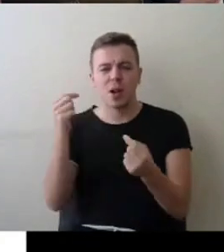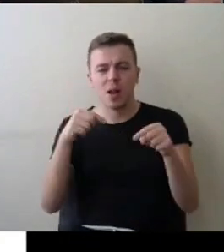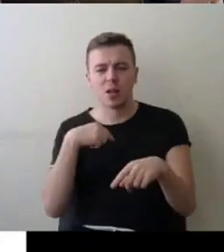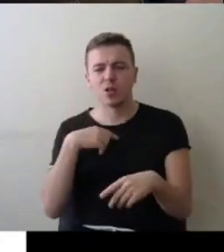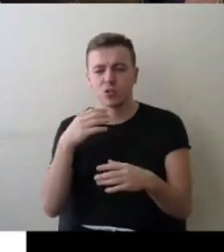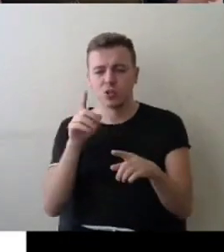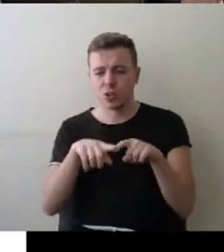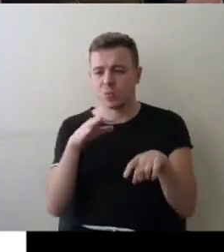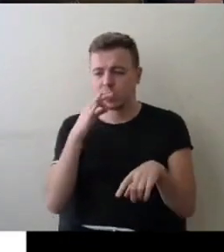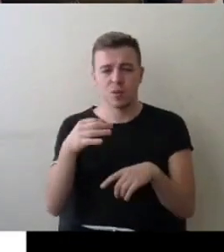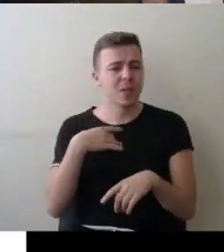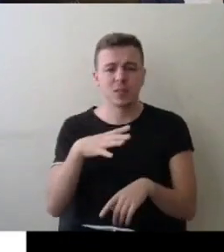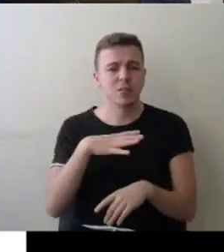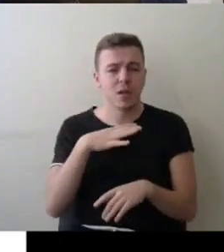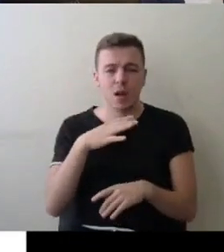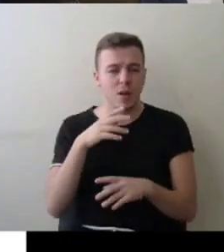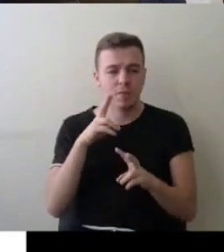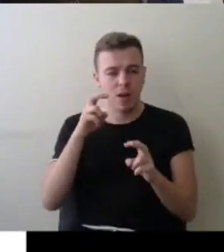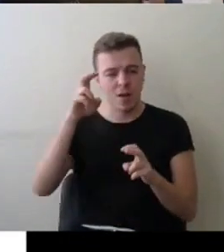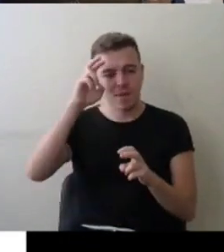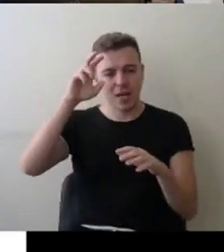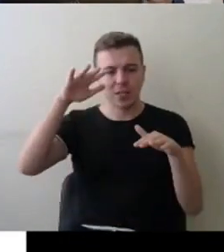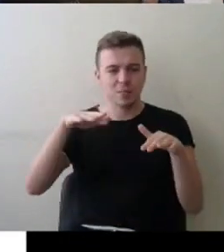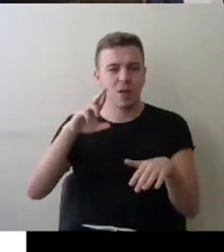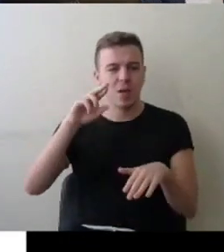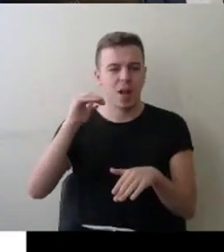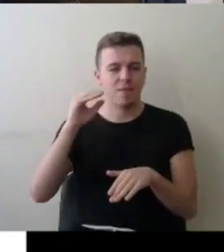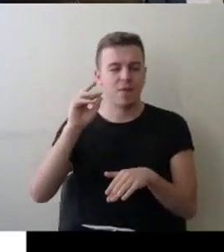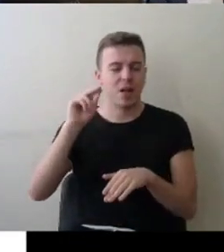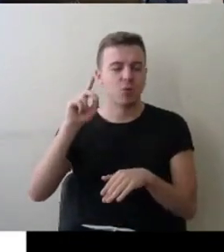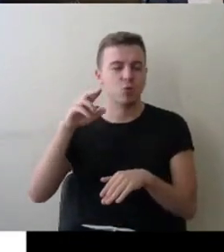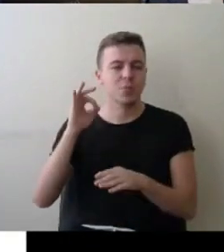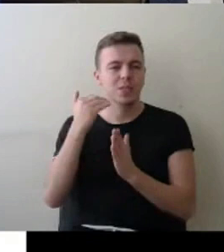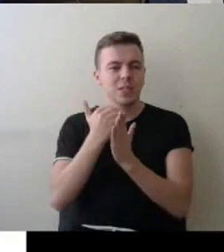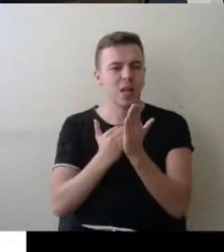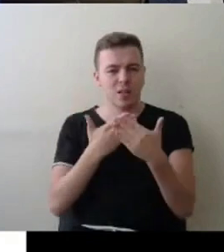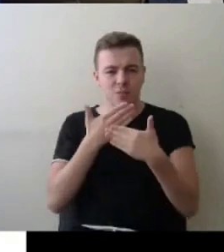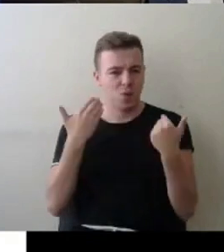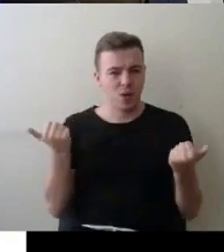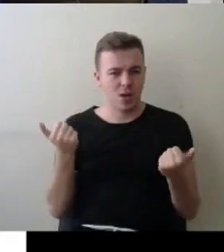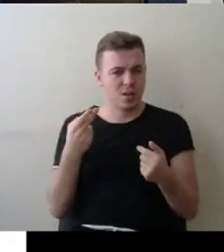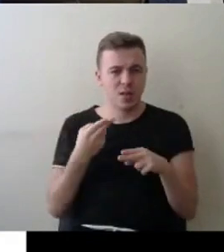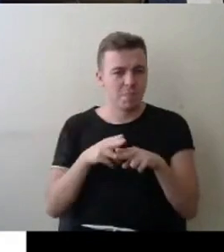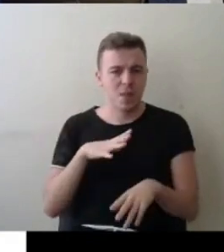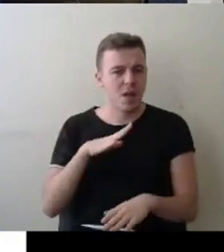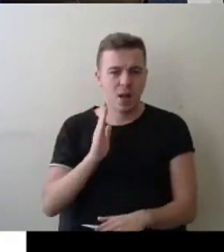negali tai būti, kad valstybei nebūtų referendumo įstatymo. Taip negali būti.